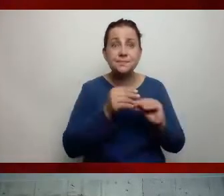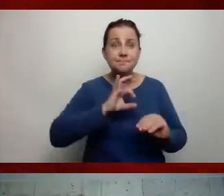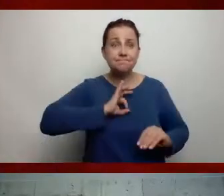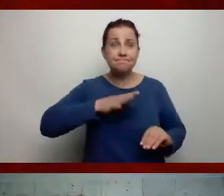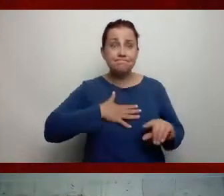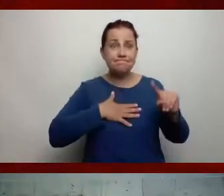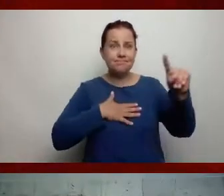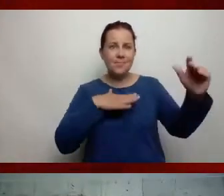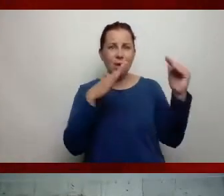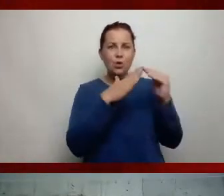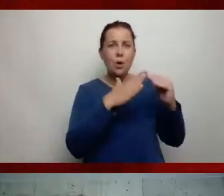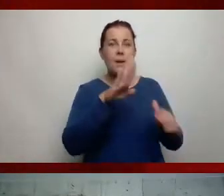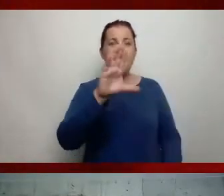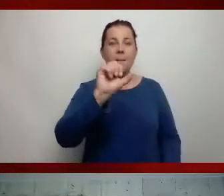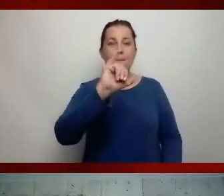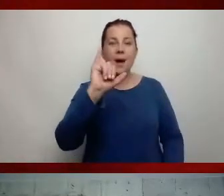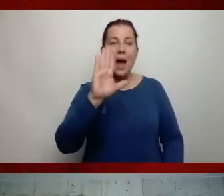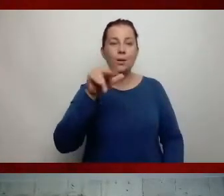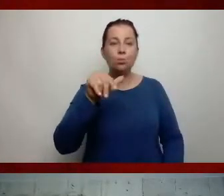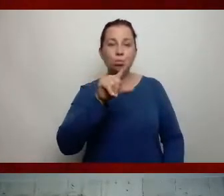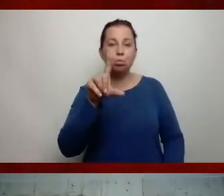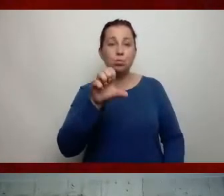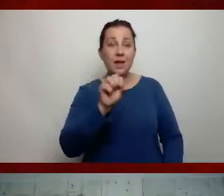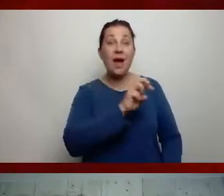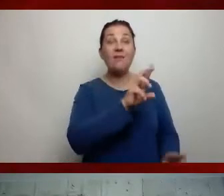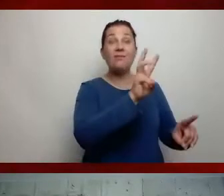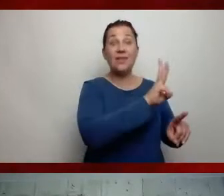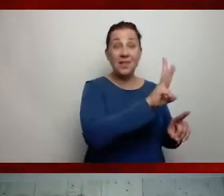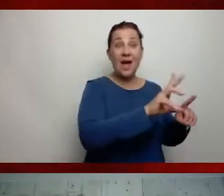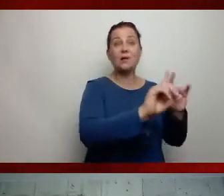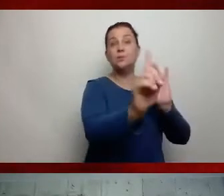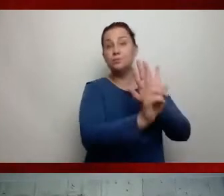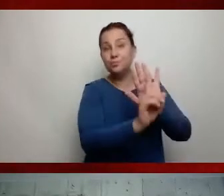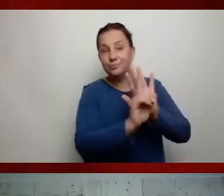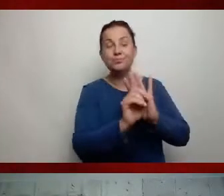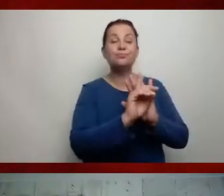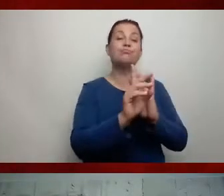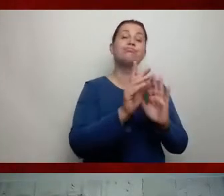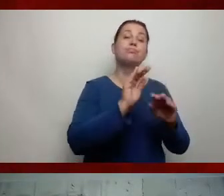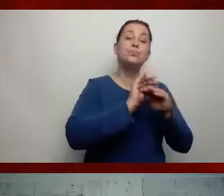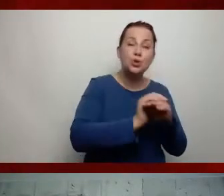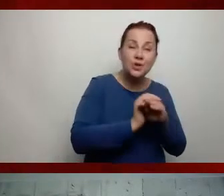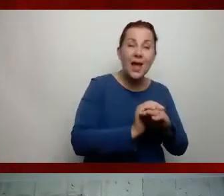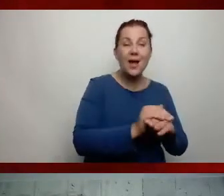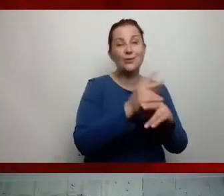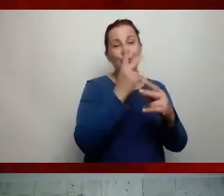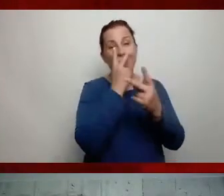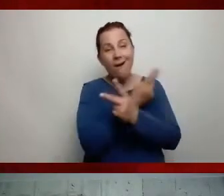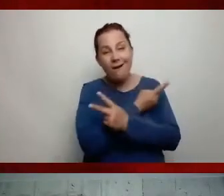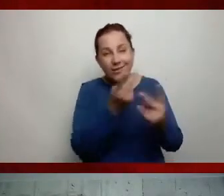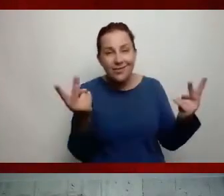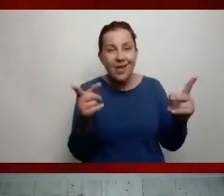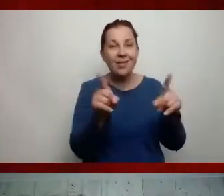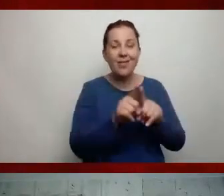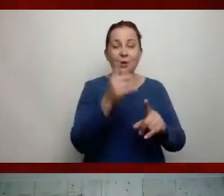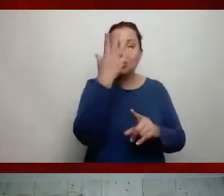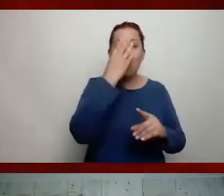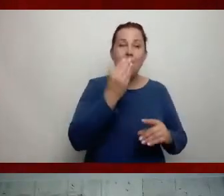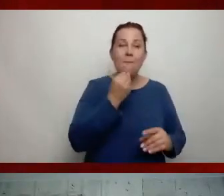Bajbuzy również Witkacy się przyjaźnił, odwiedzał ich, portretował ich. To jest Anna